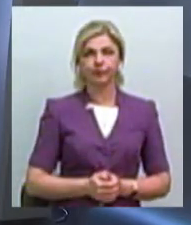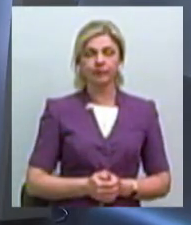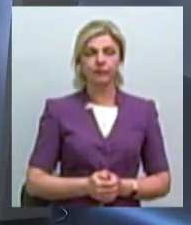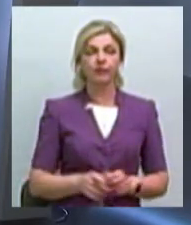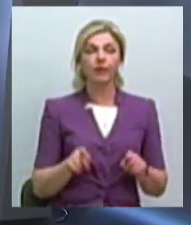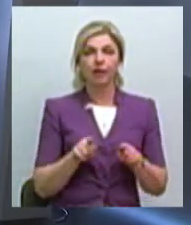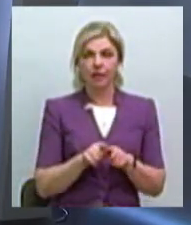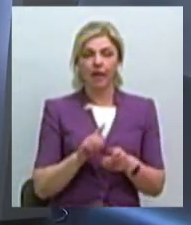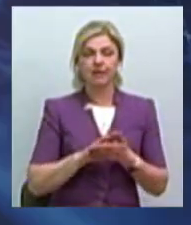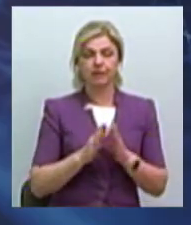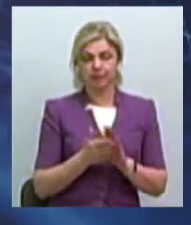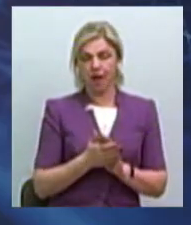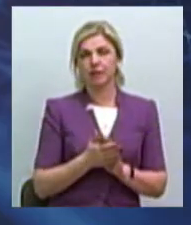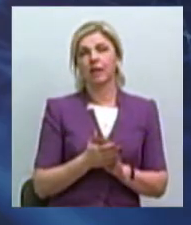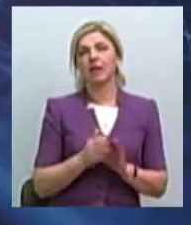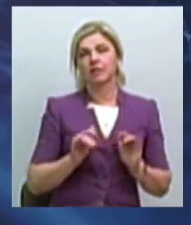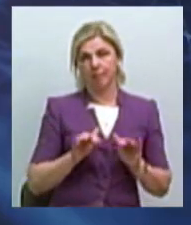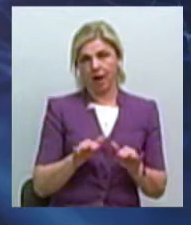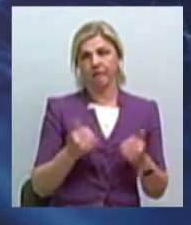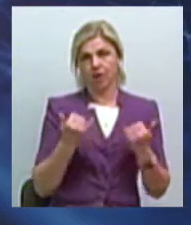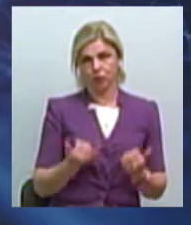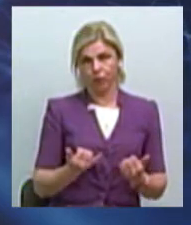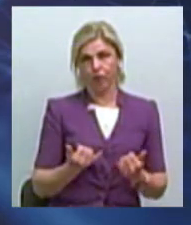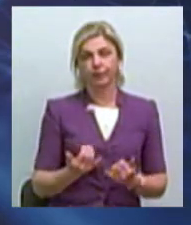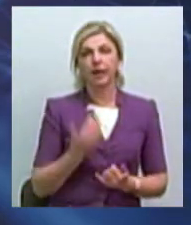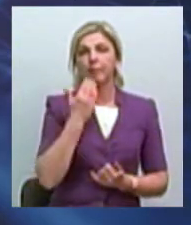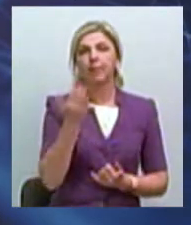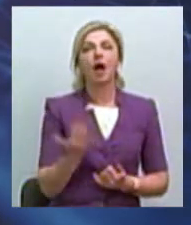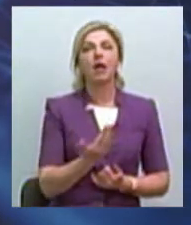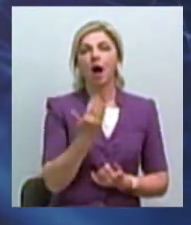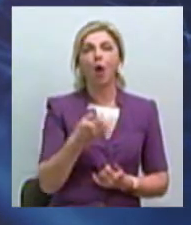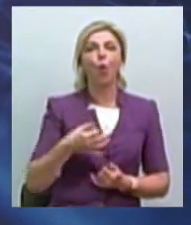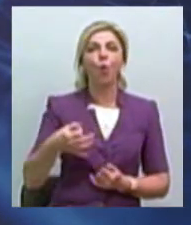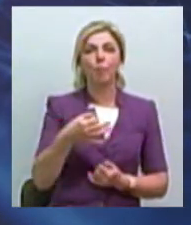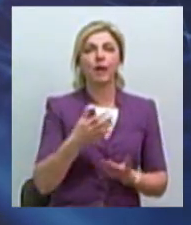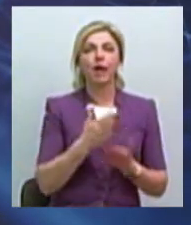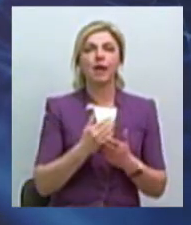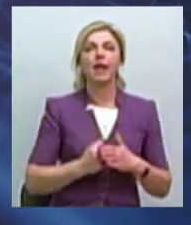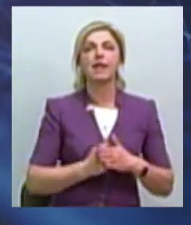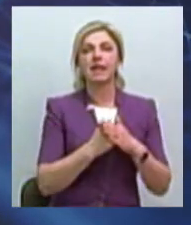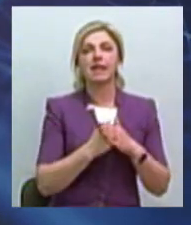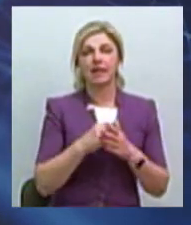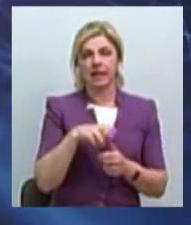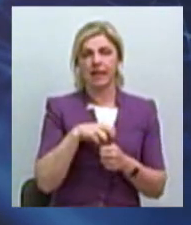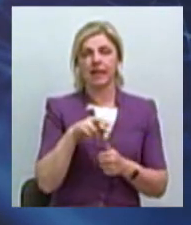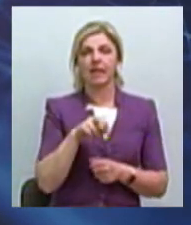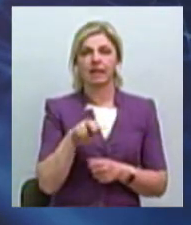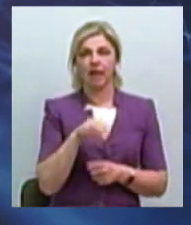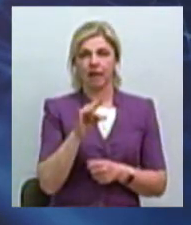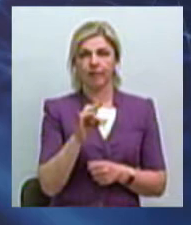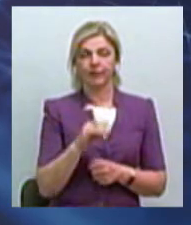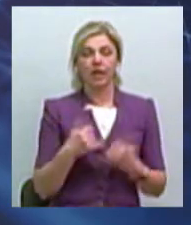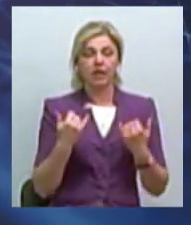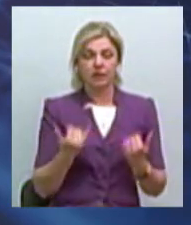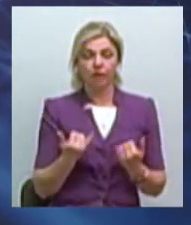От такий стан справ на сьогодні. Я зрозуміла. Яка область є лідером у міжмуніципальному співробітництві? На сьогоднішній